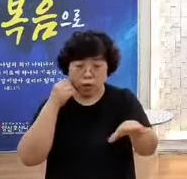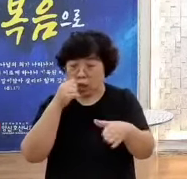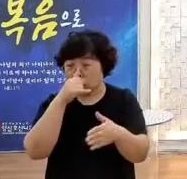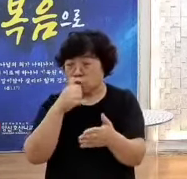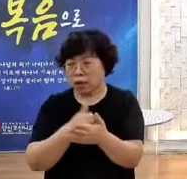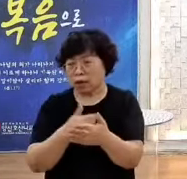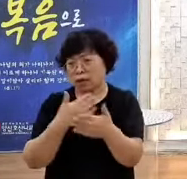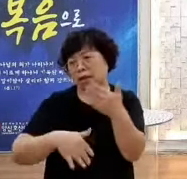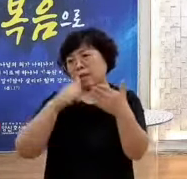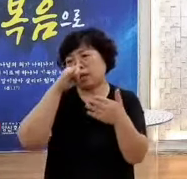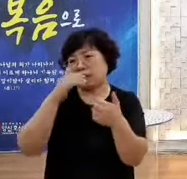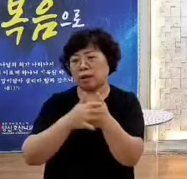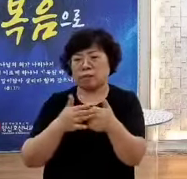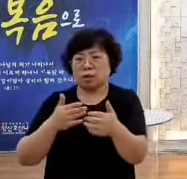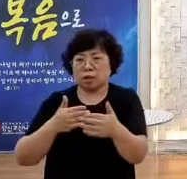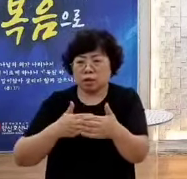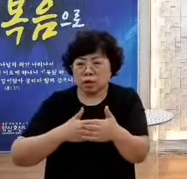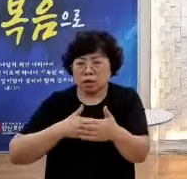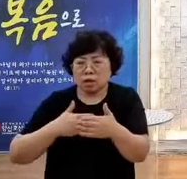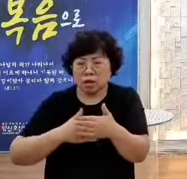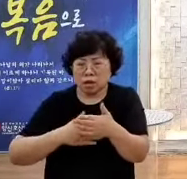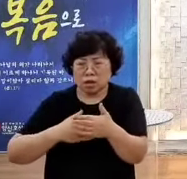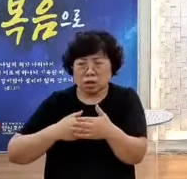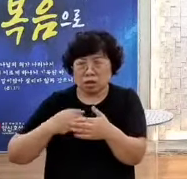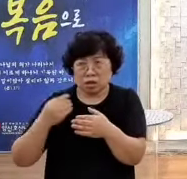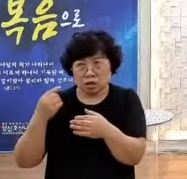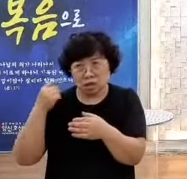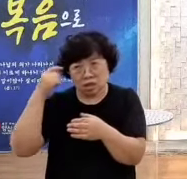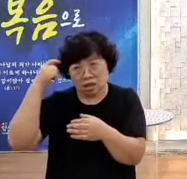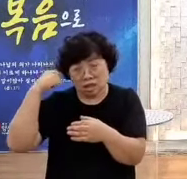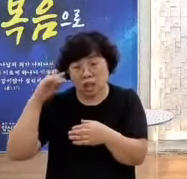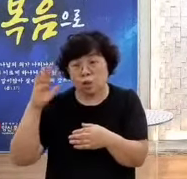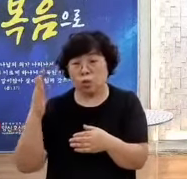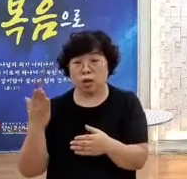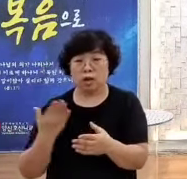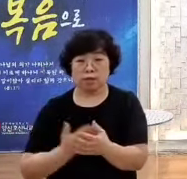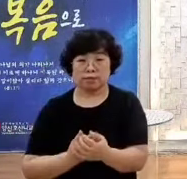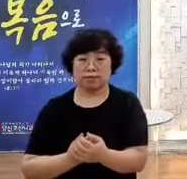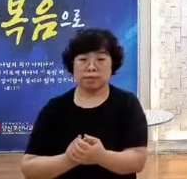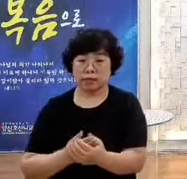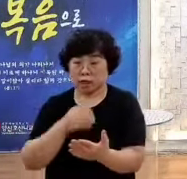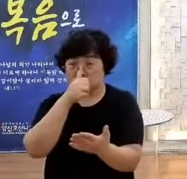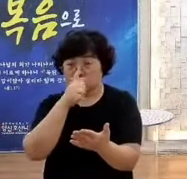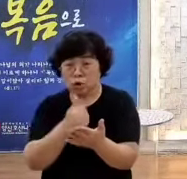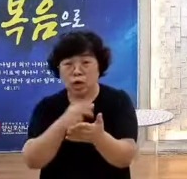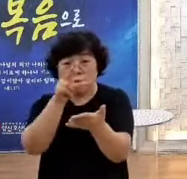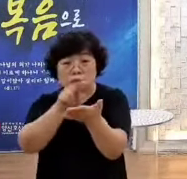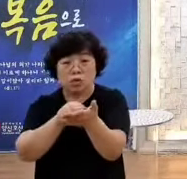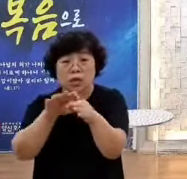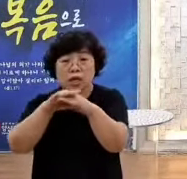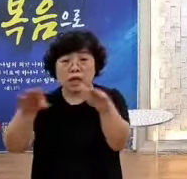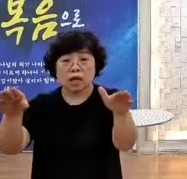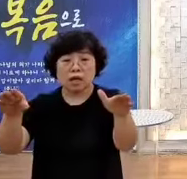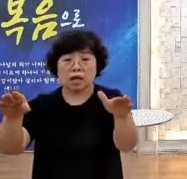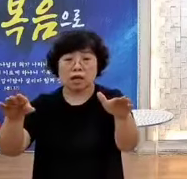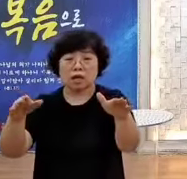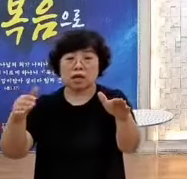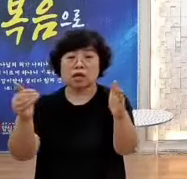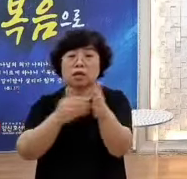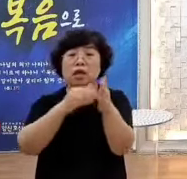인간은 그런적으로 불안을 느낄 수밖에 없는 존재다. 즉, 이 죄 문제가 해결될